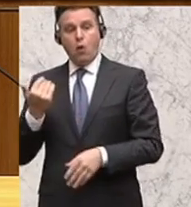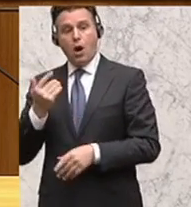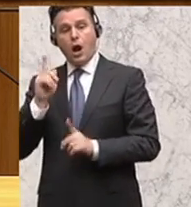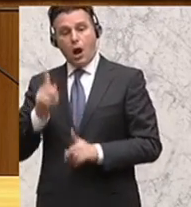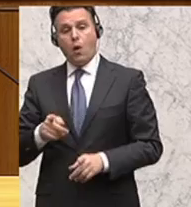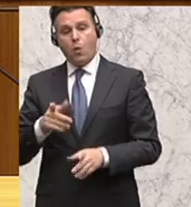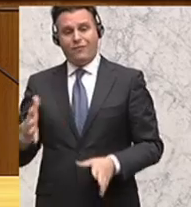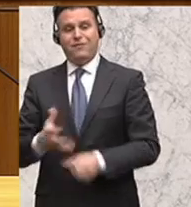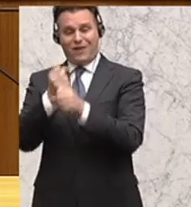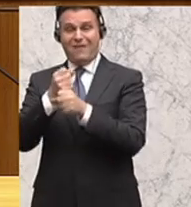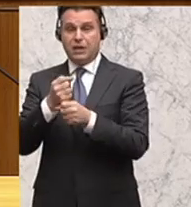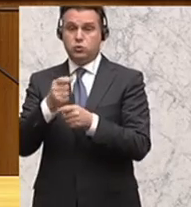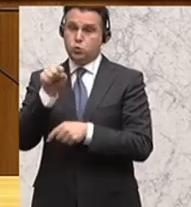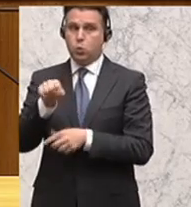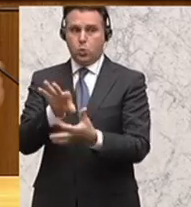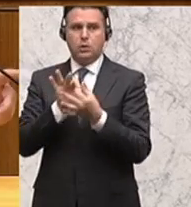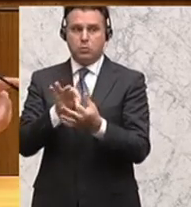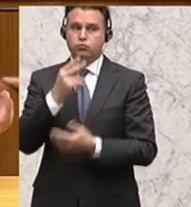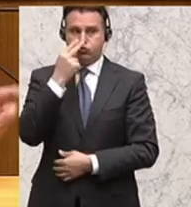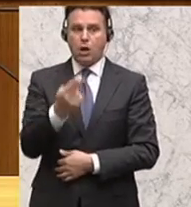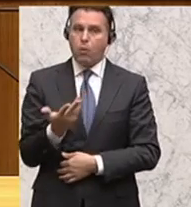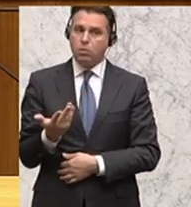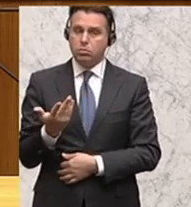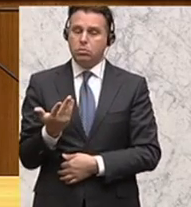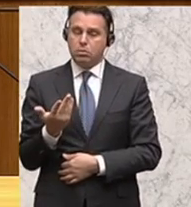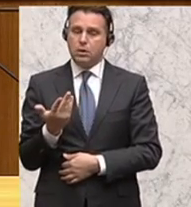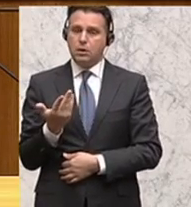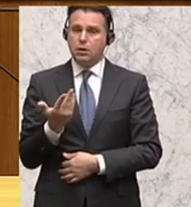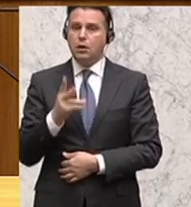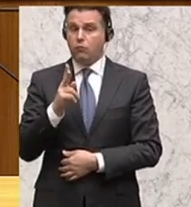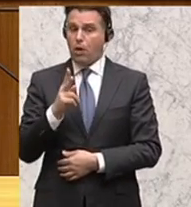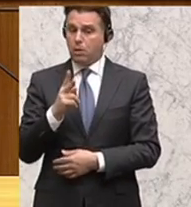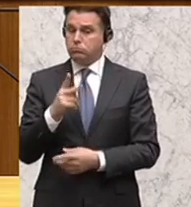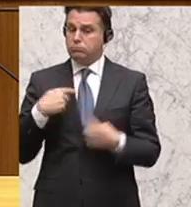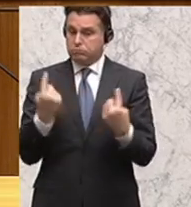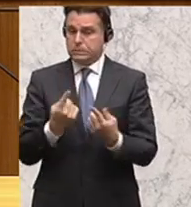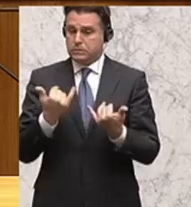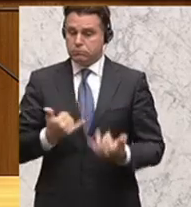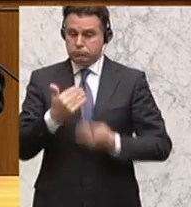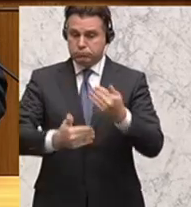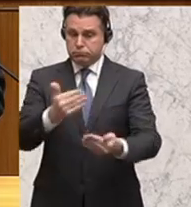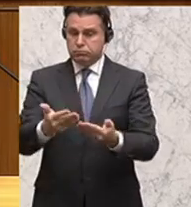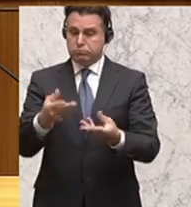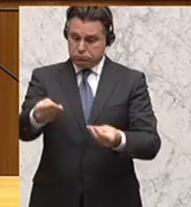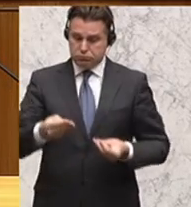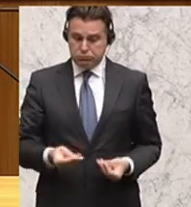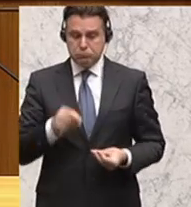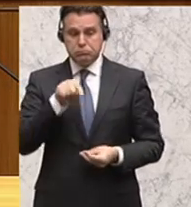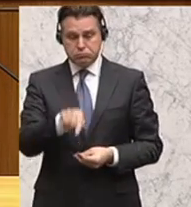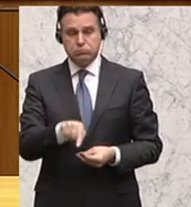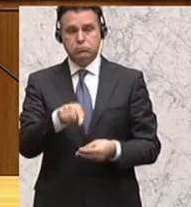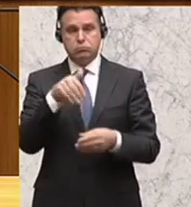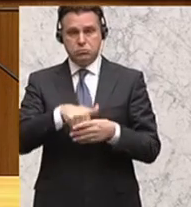durchaus verfassungsrechtliche Überlegungen, weil wir die Meinung vertreten, dass das, was wir bis dato und zurzeit auch vorliegen haben, dass das